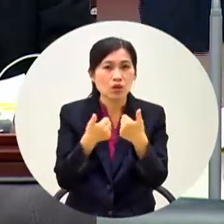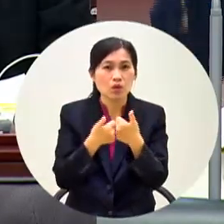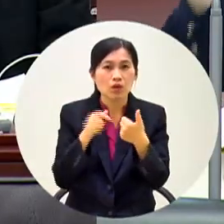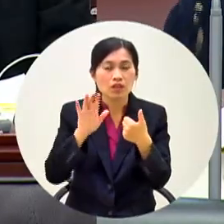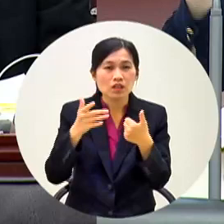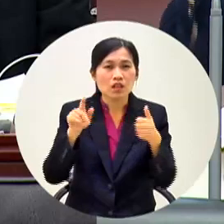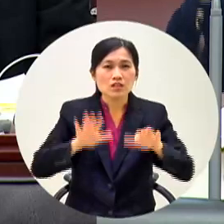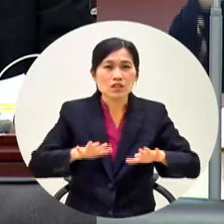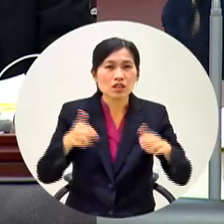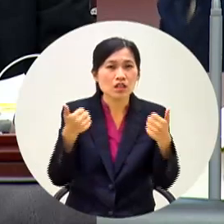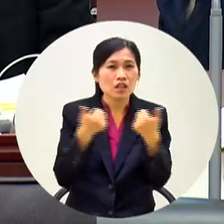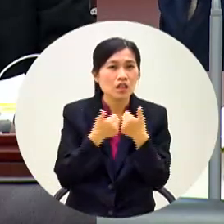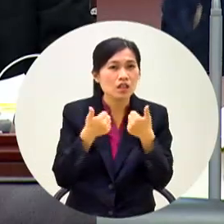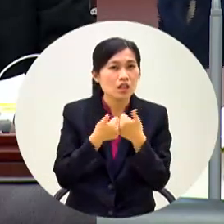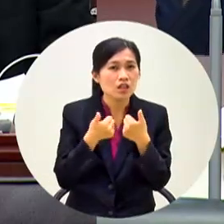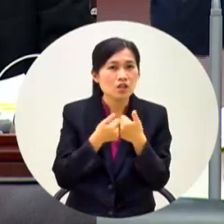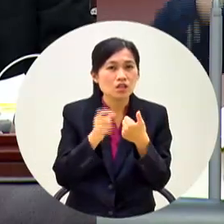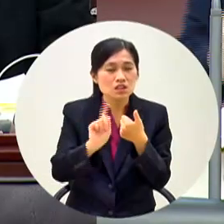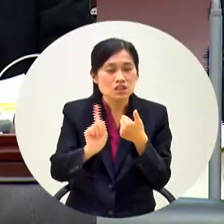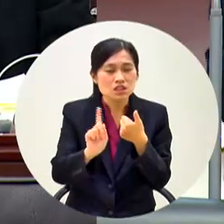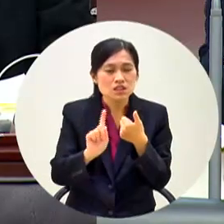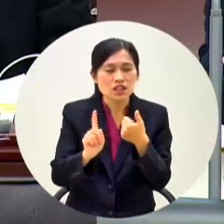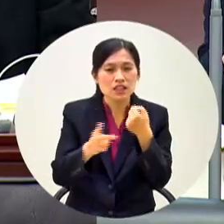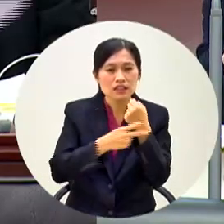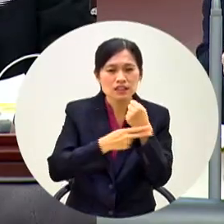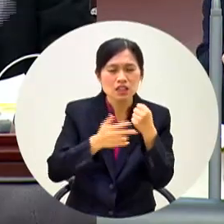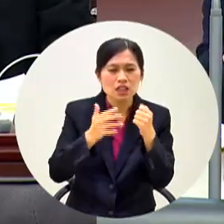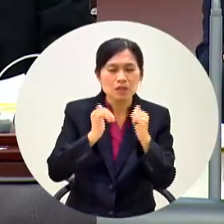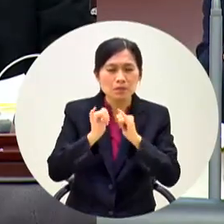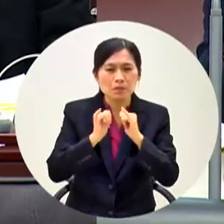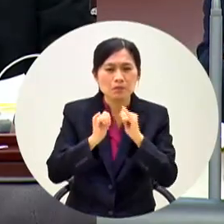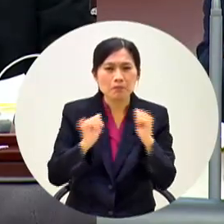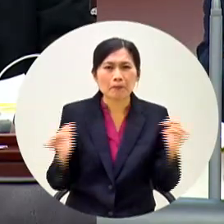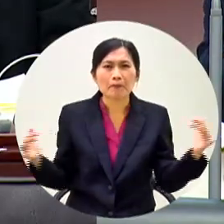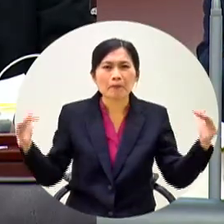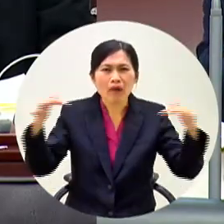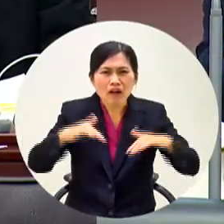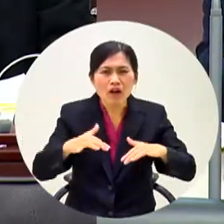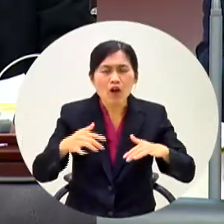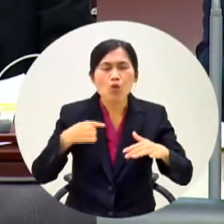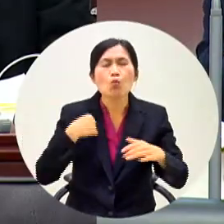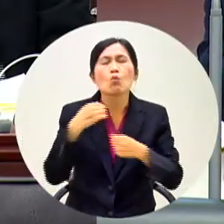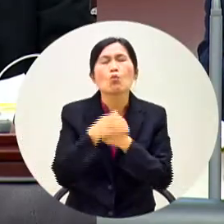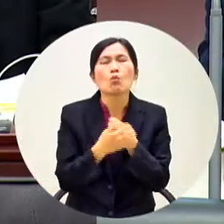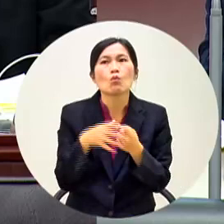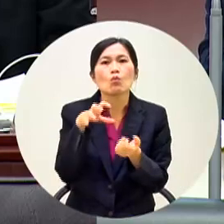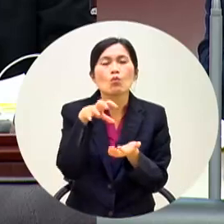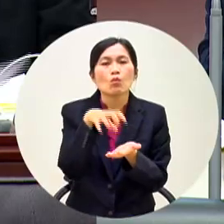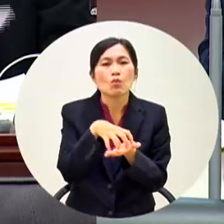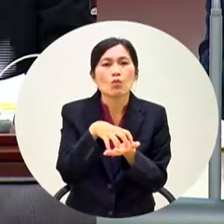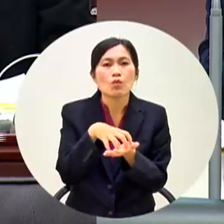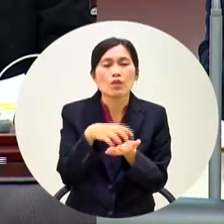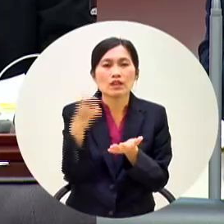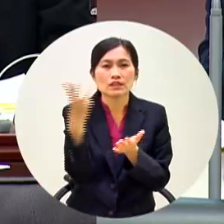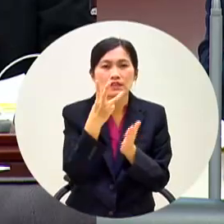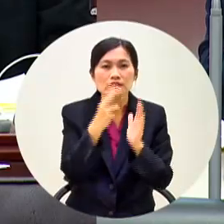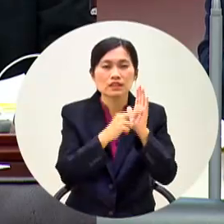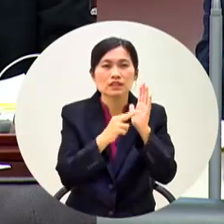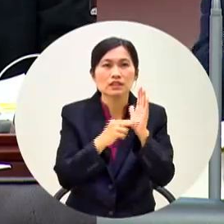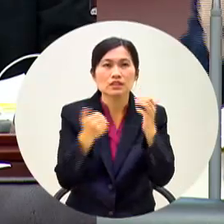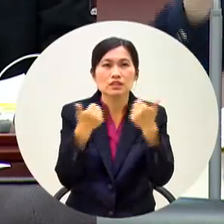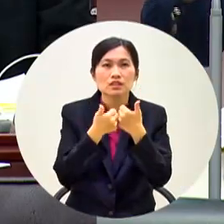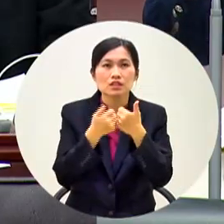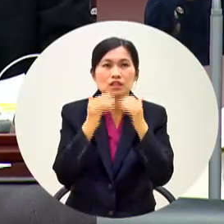是全部的里民一起来。 我跟议员保证，啊、哦，三场的说明会市长亲自到